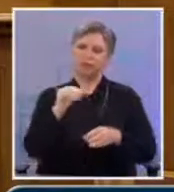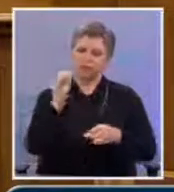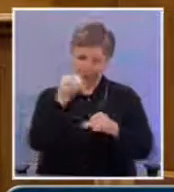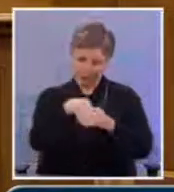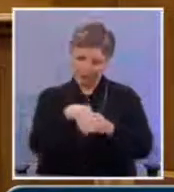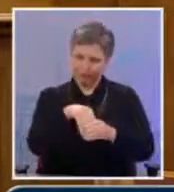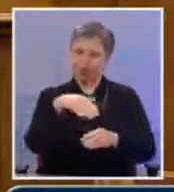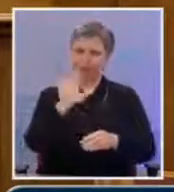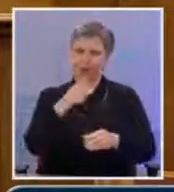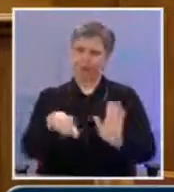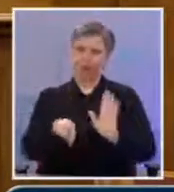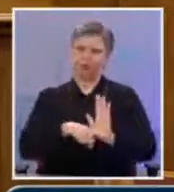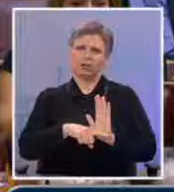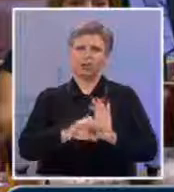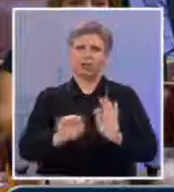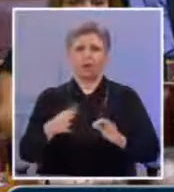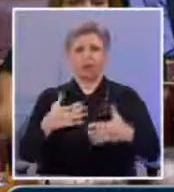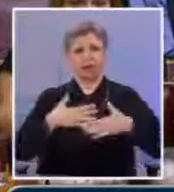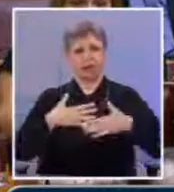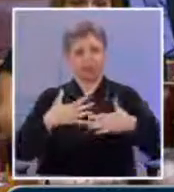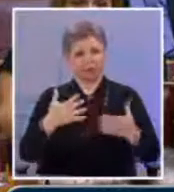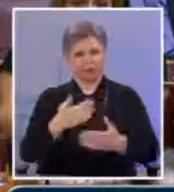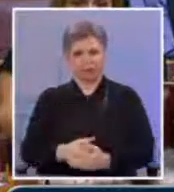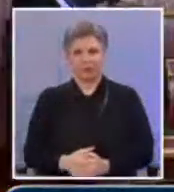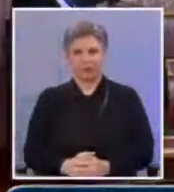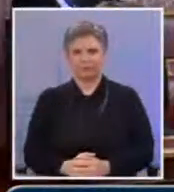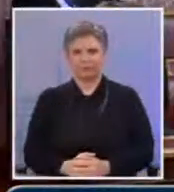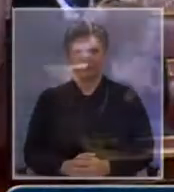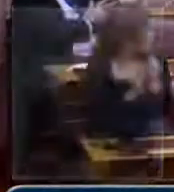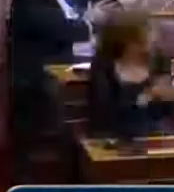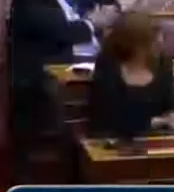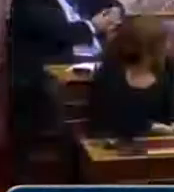Σας ευχαριστώ.